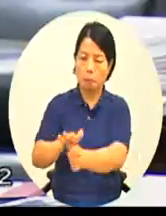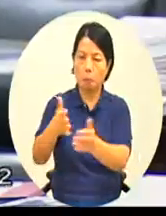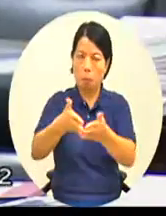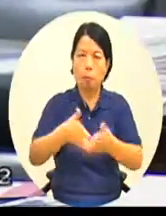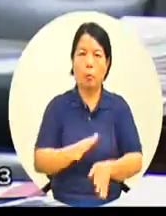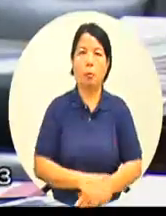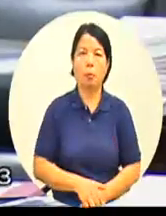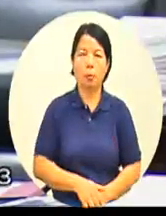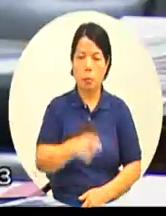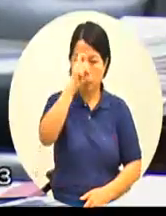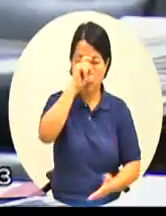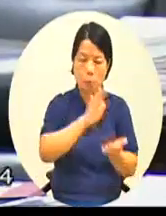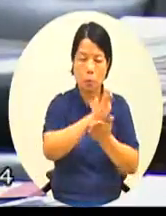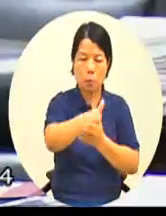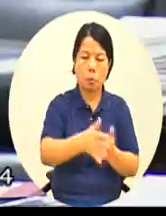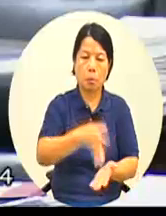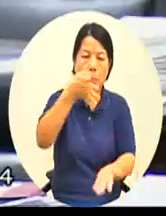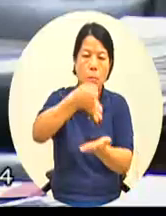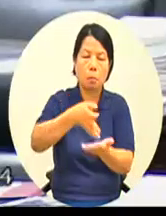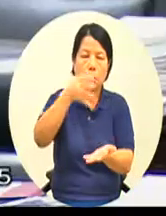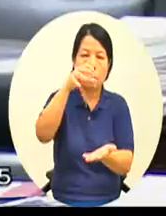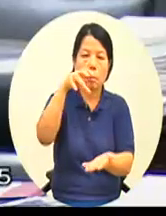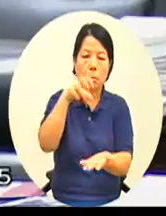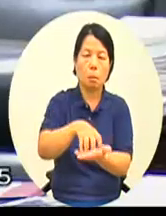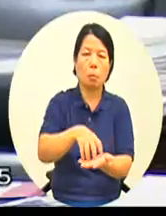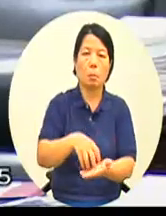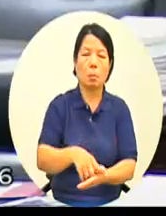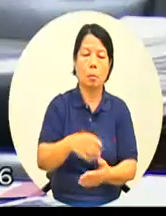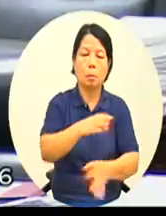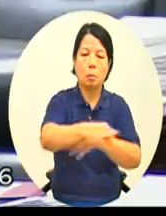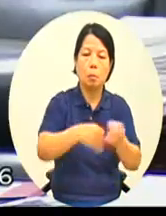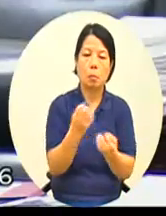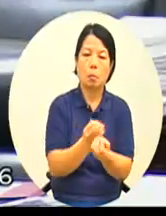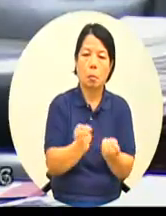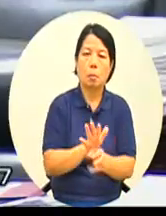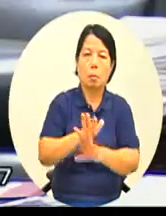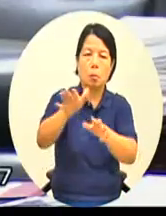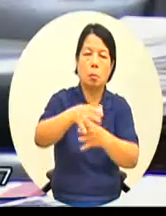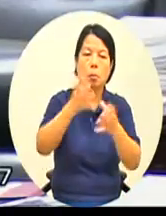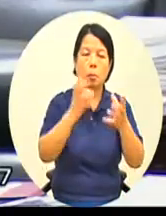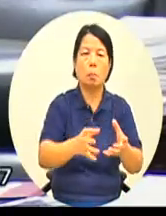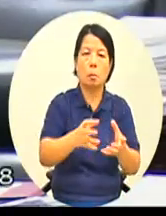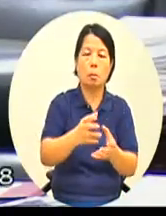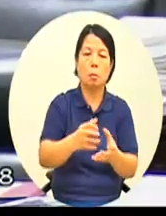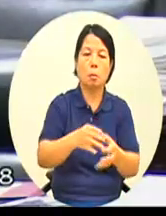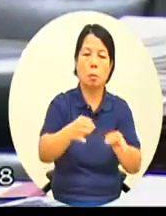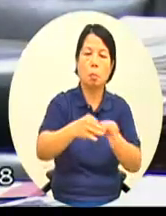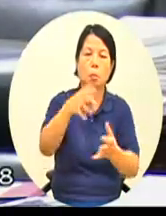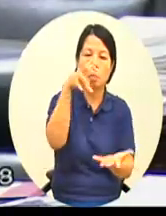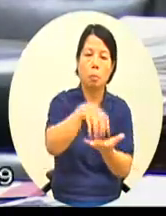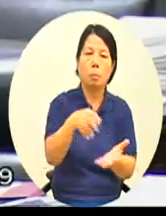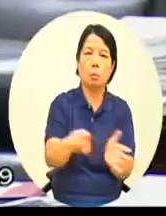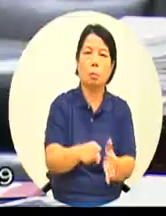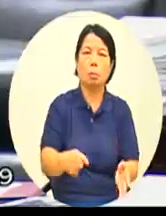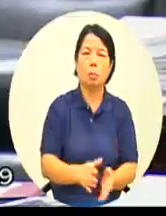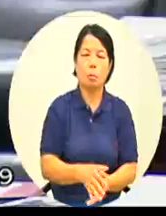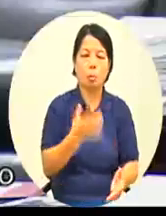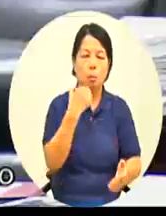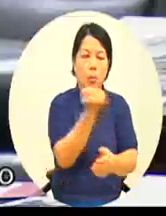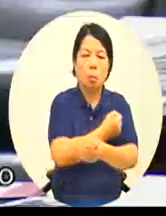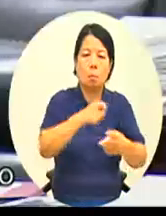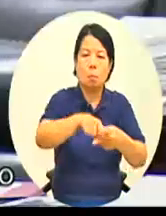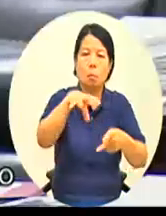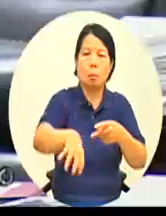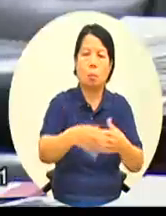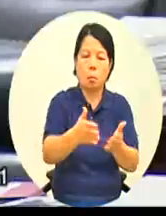后未来，如果我们有登记去金华局登记产业这个 营业登记的时候，是不是劳工局一定